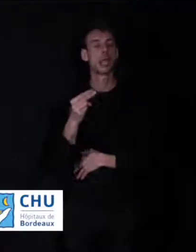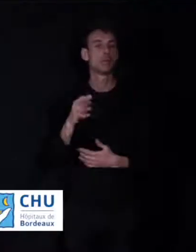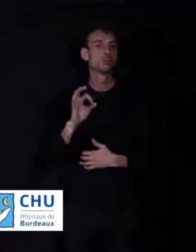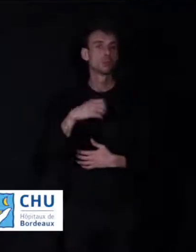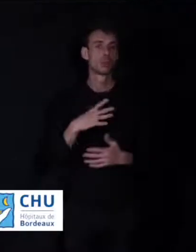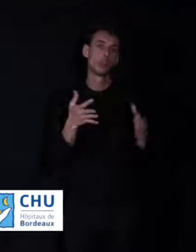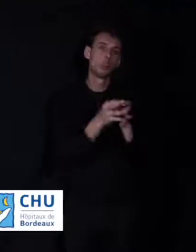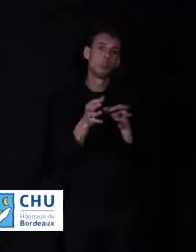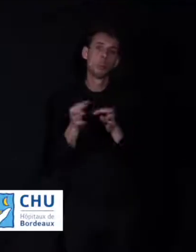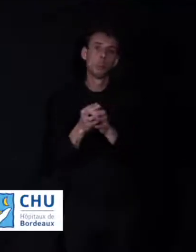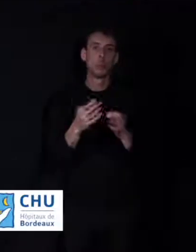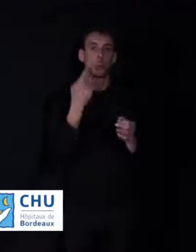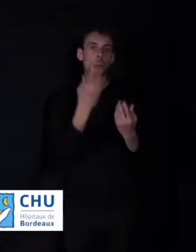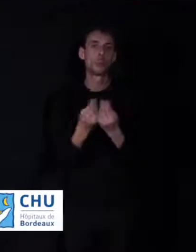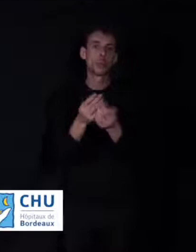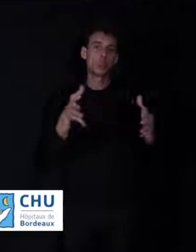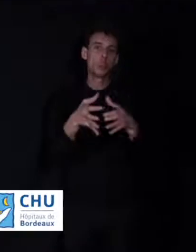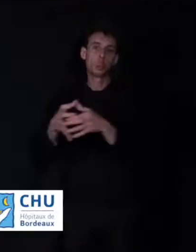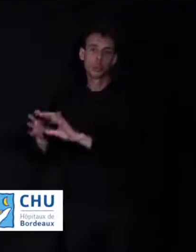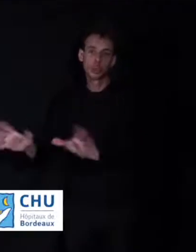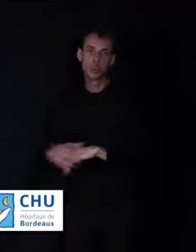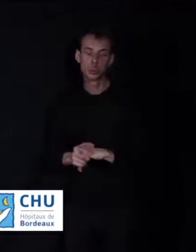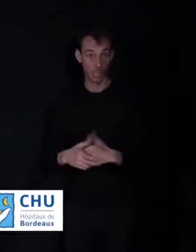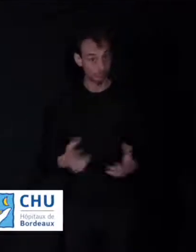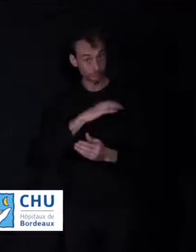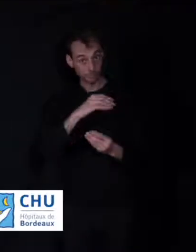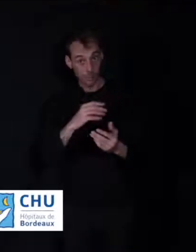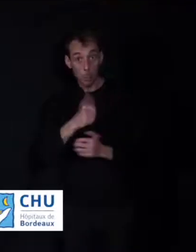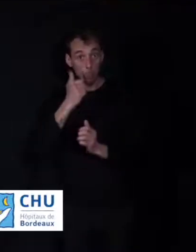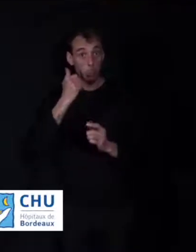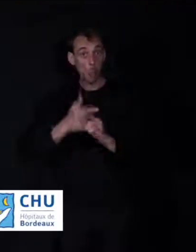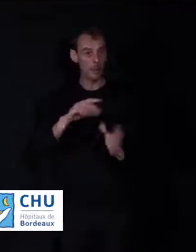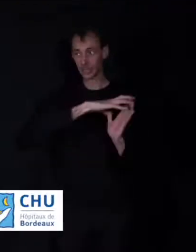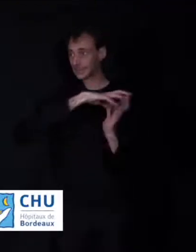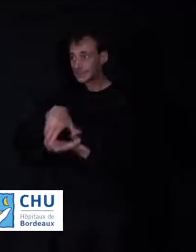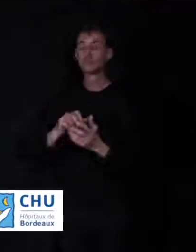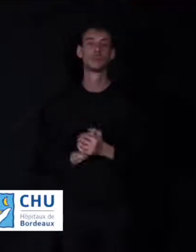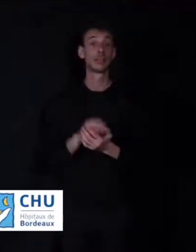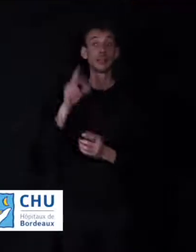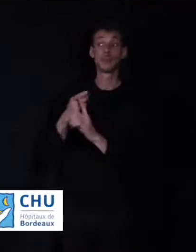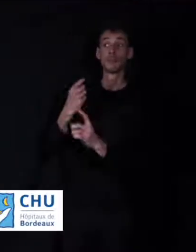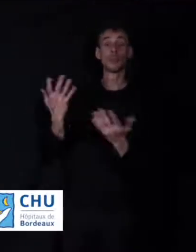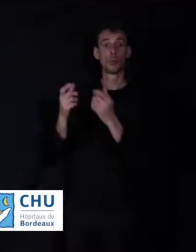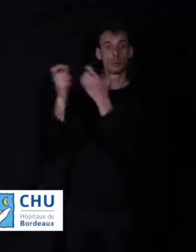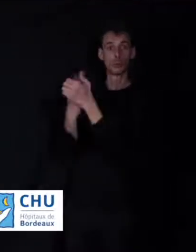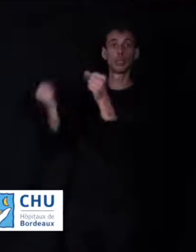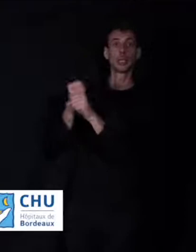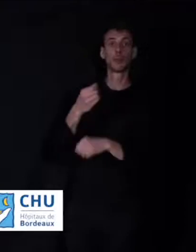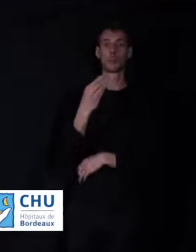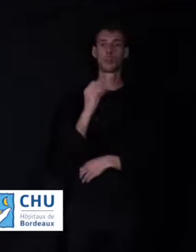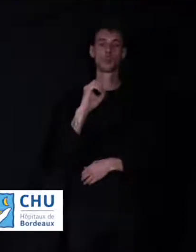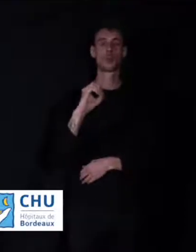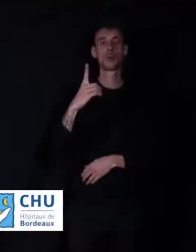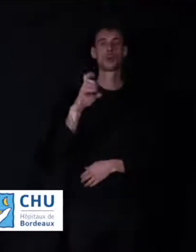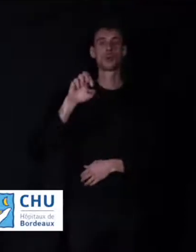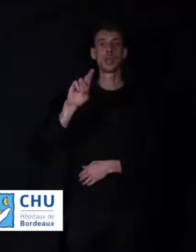innovation. Innovation rendue possible par 2 startups, la startup Moderna, qui est présidée par un Français,